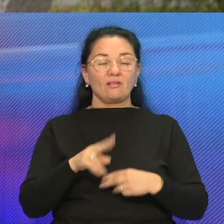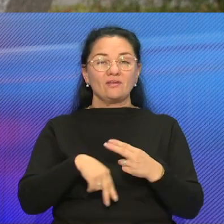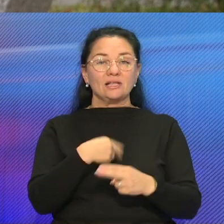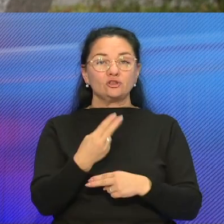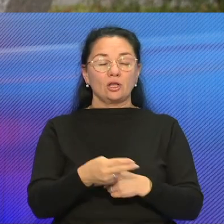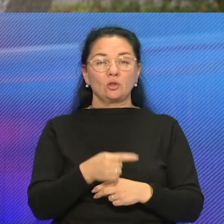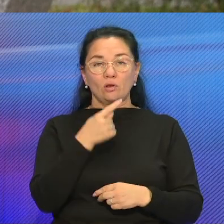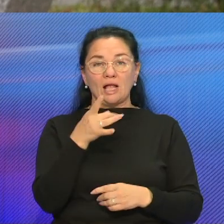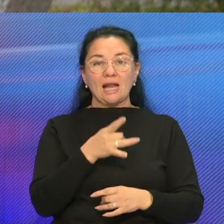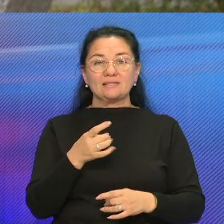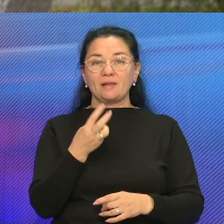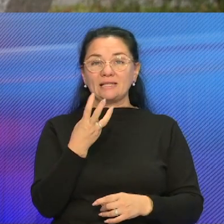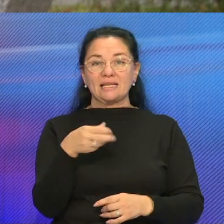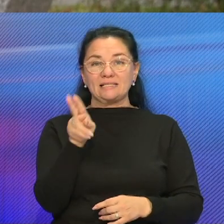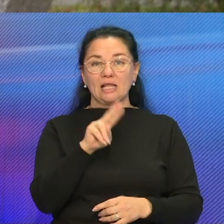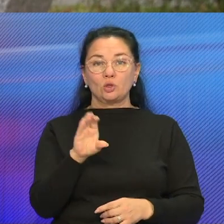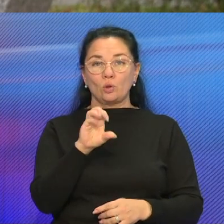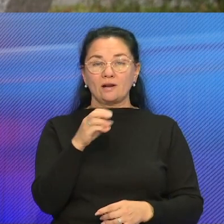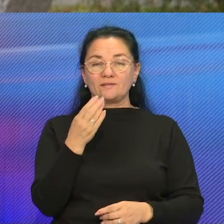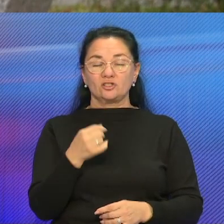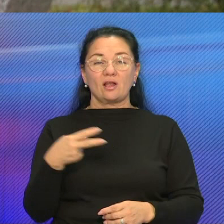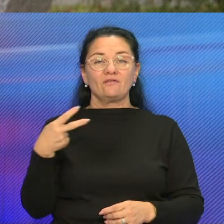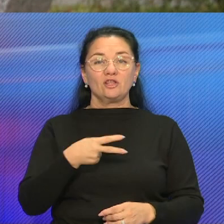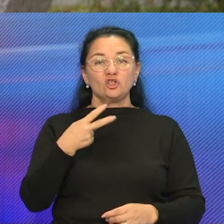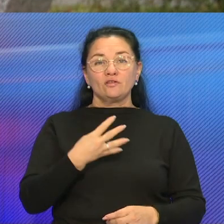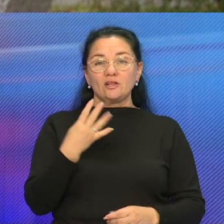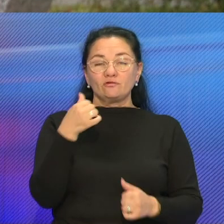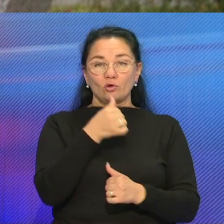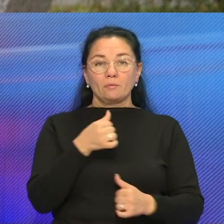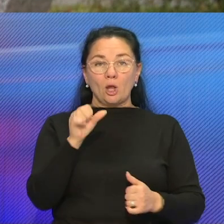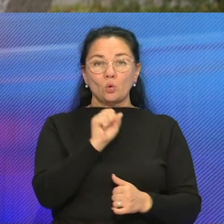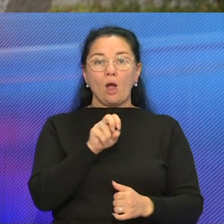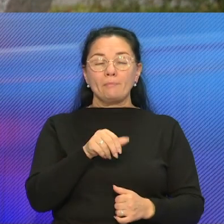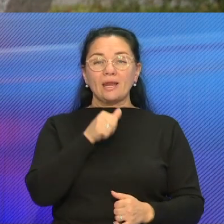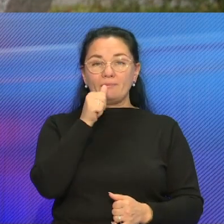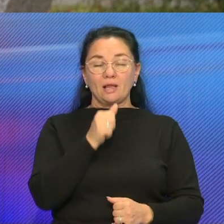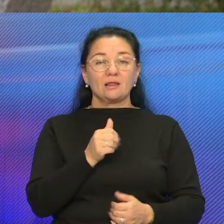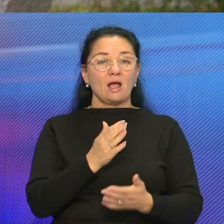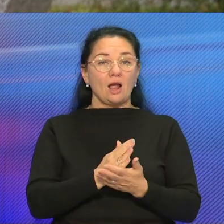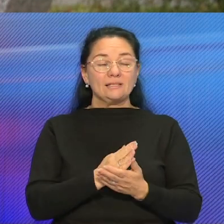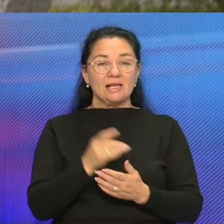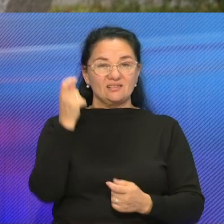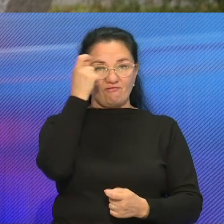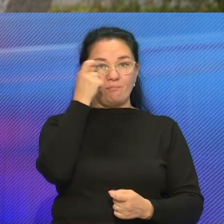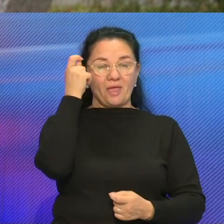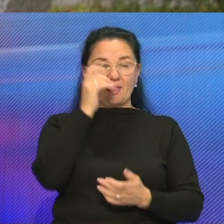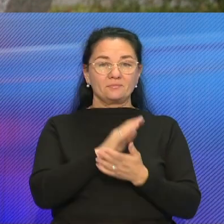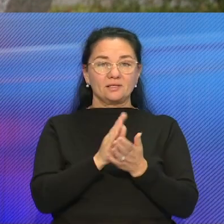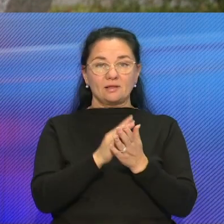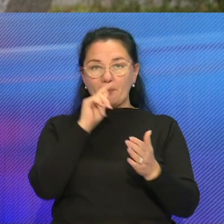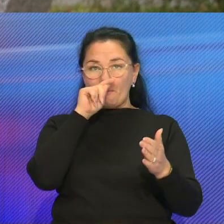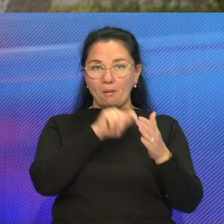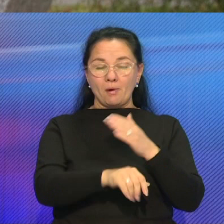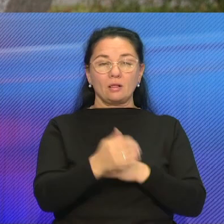300 долларов США, в апреле 2024 года, находя состояние алкогольного опьянения, проник к нему в дом. После